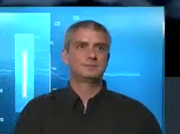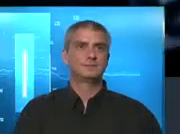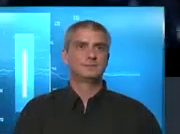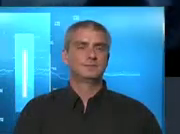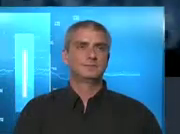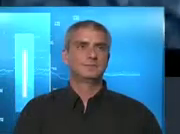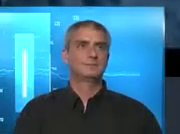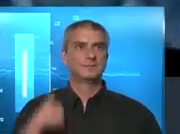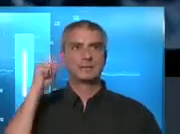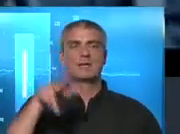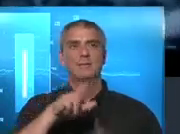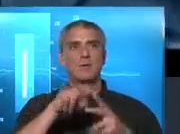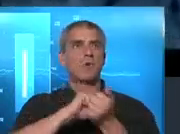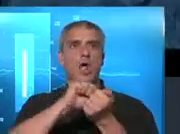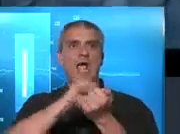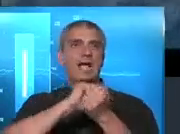אל הרס.